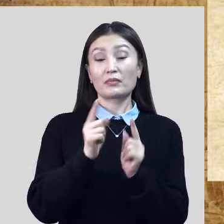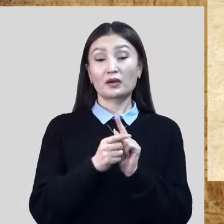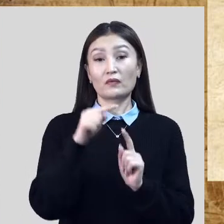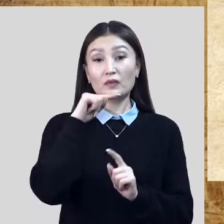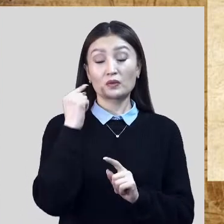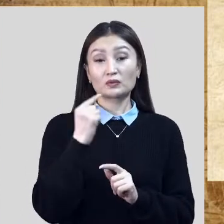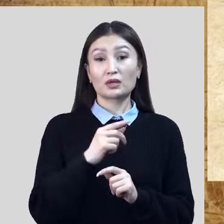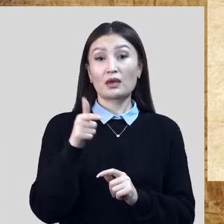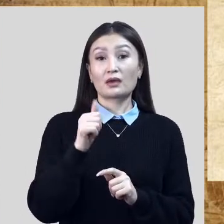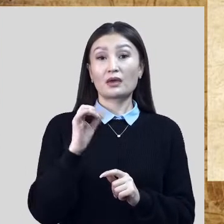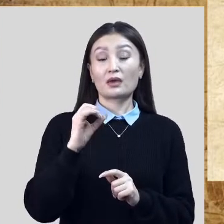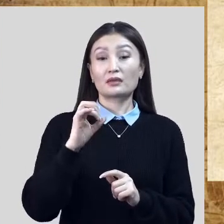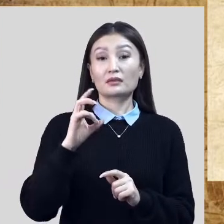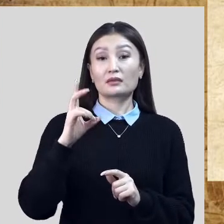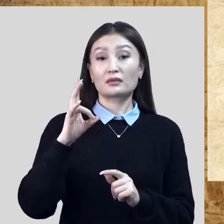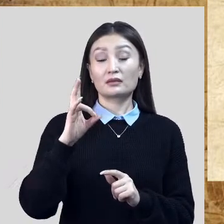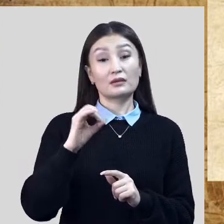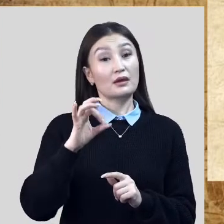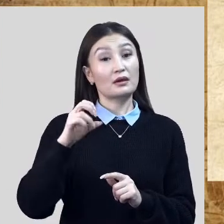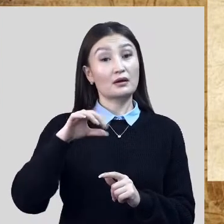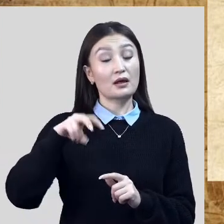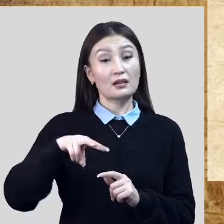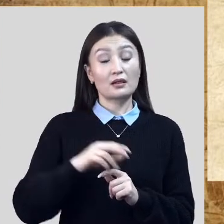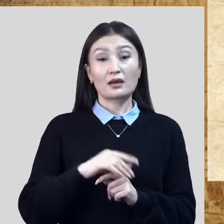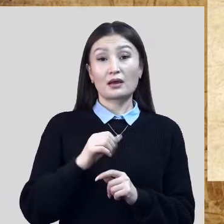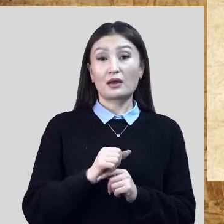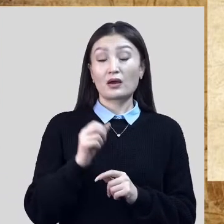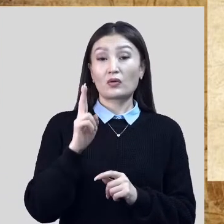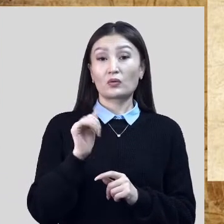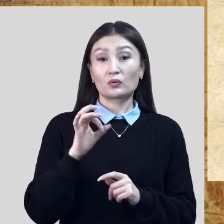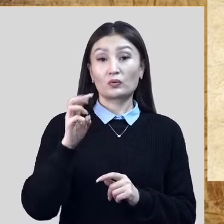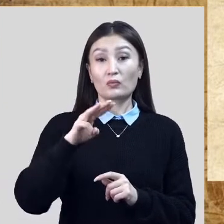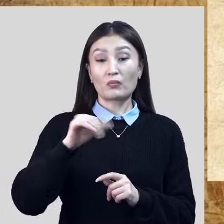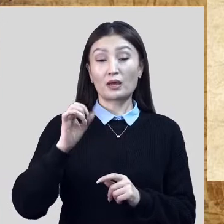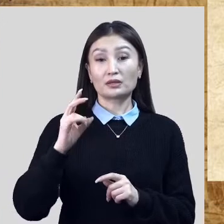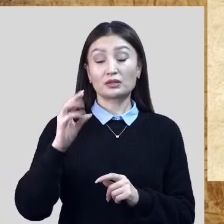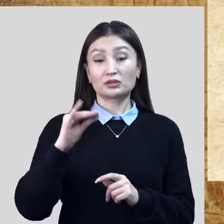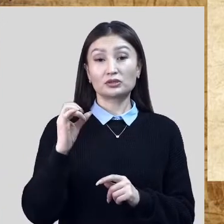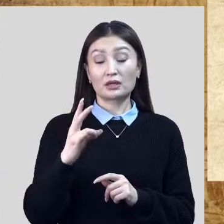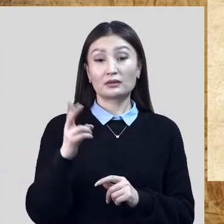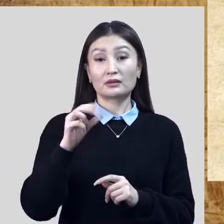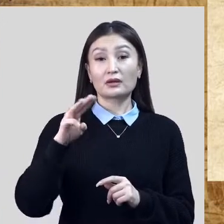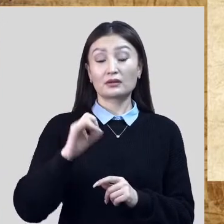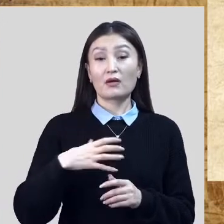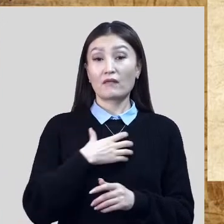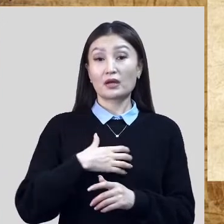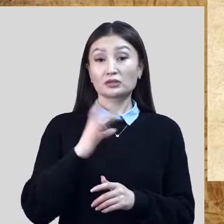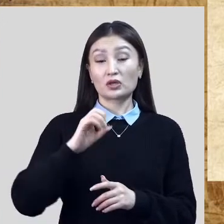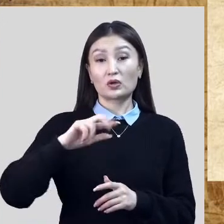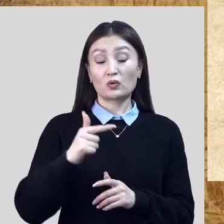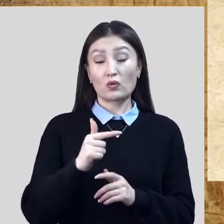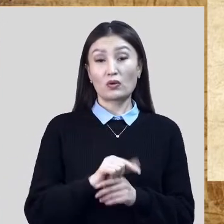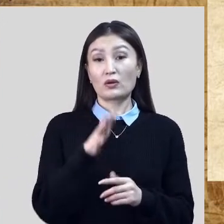язык означает «генерал». Алайская царица Курманджан Датка сыграла важнейшую роль в